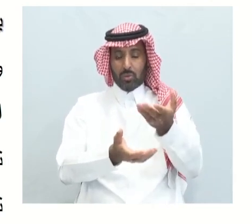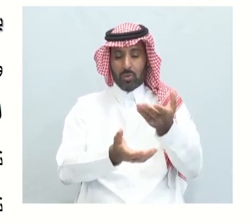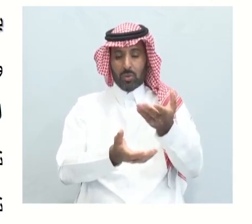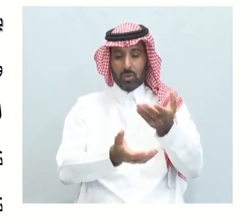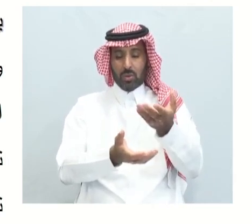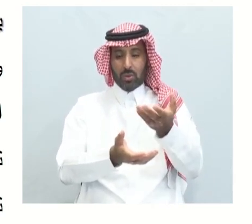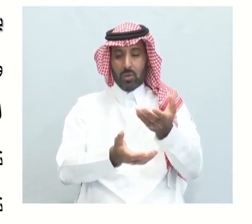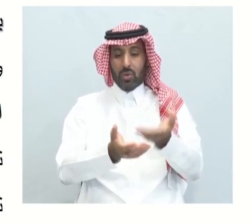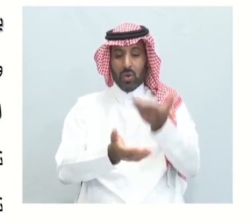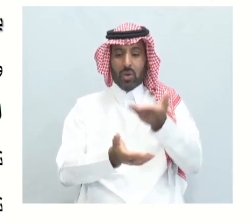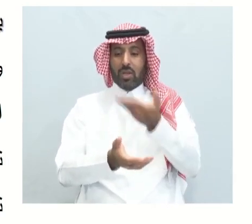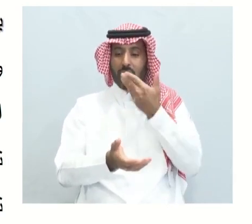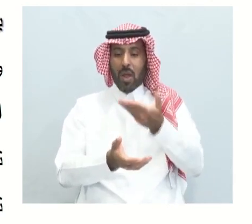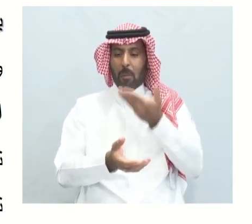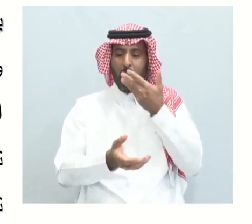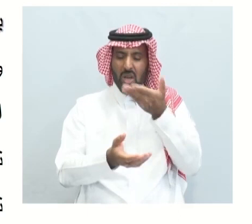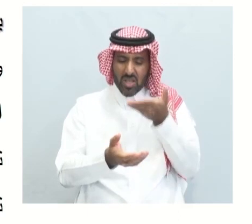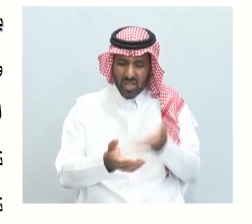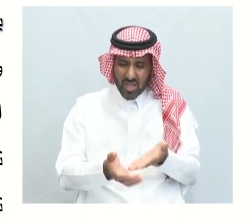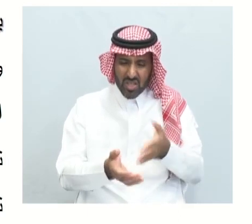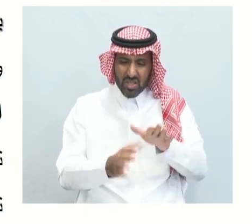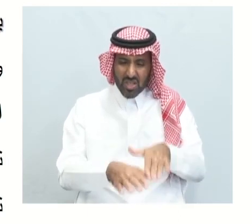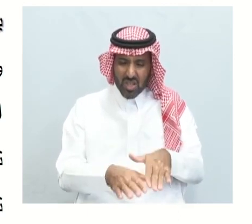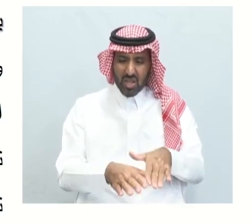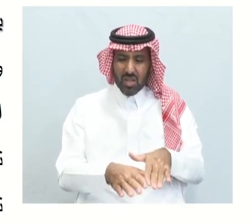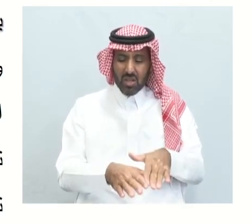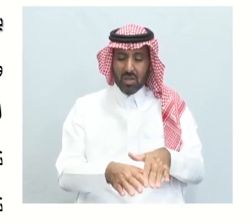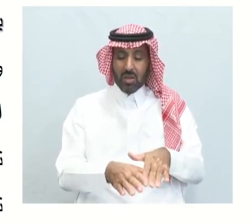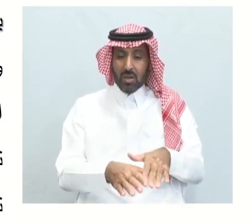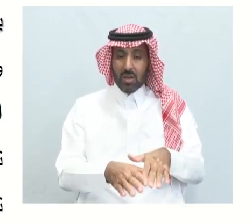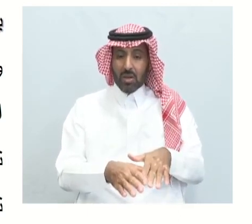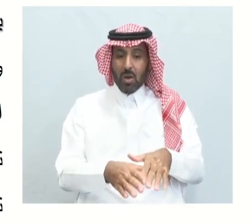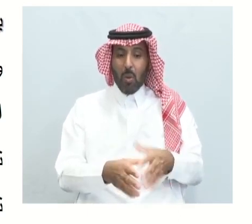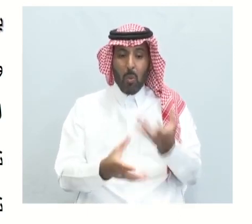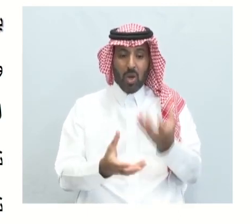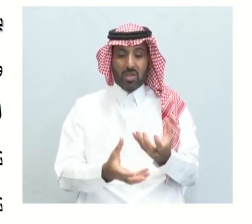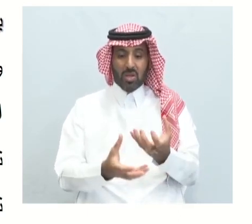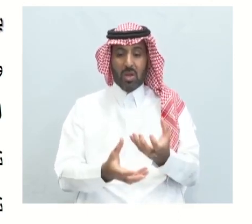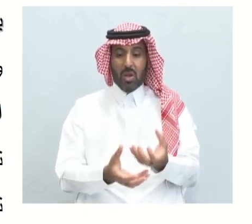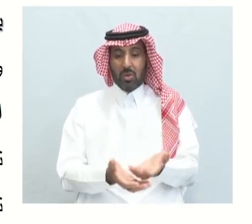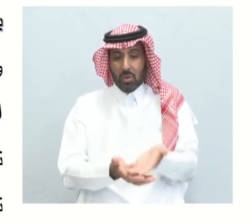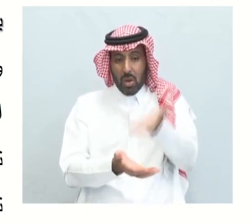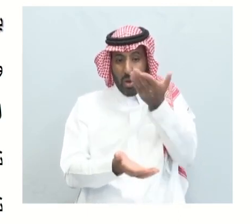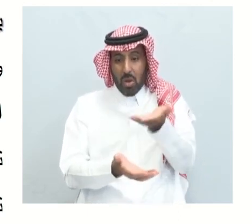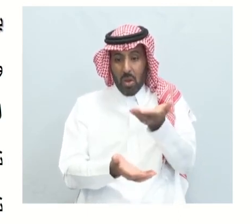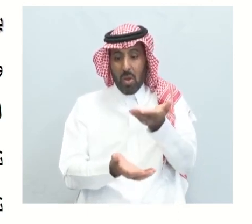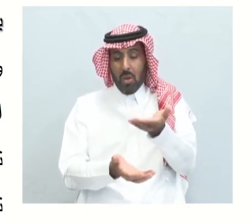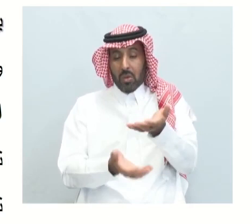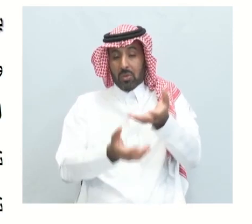يقل ارتفاع منسوب الماء ينتقل وزن المواد التي تعلوه